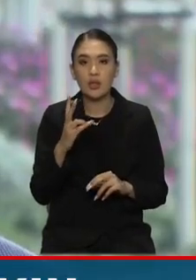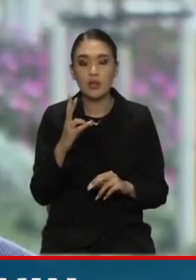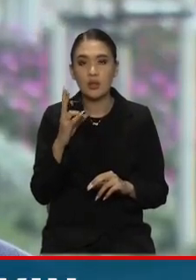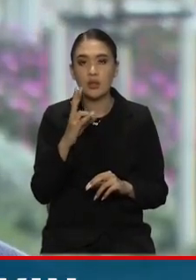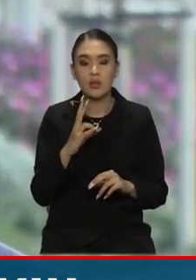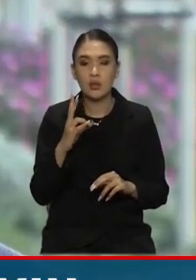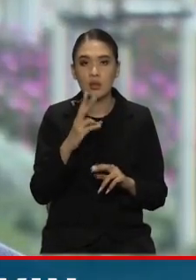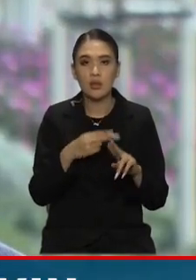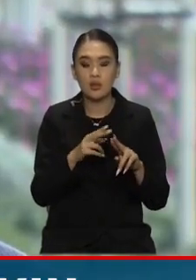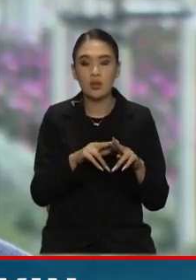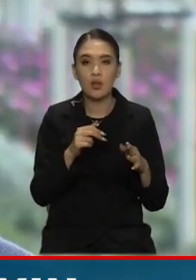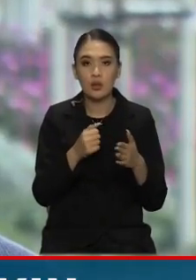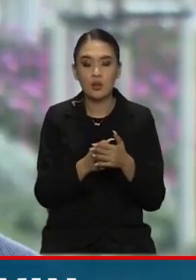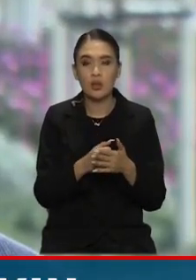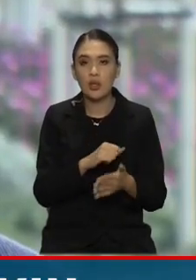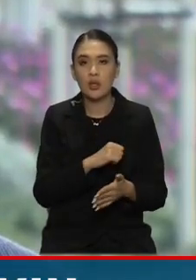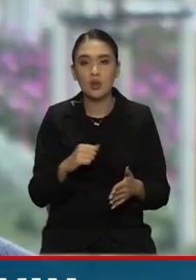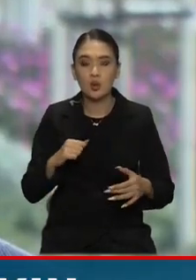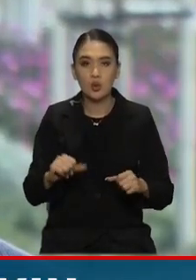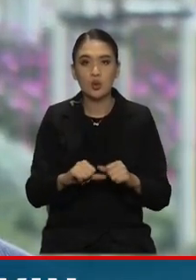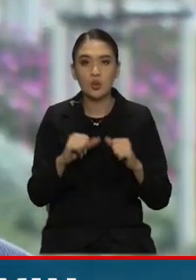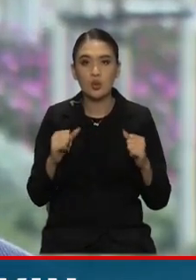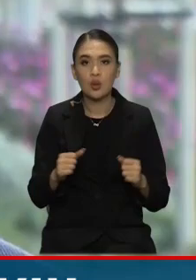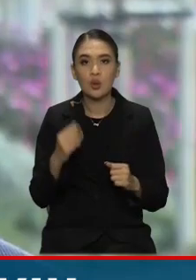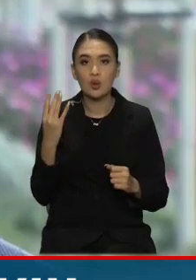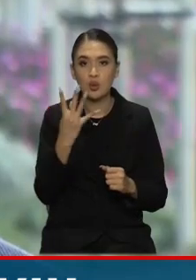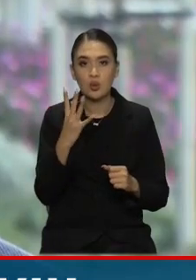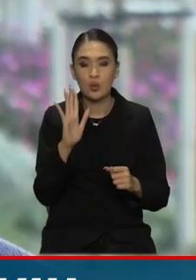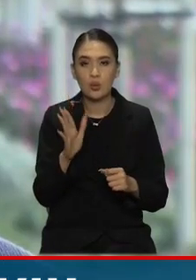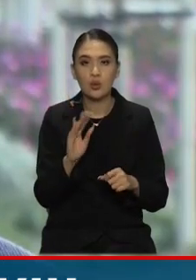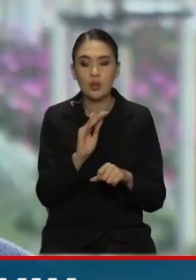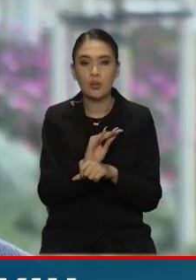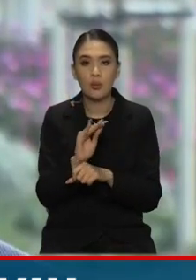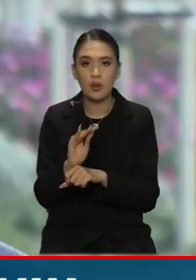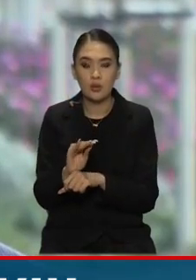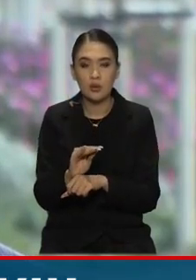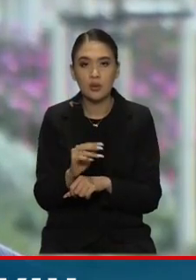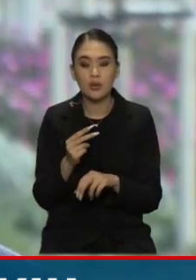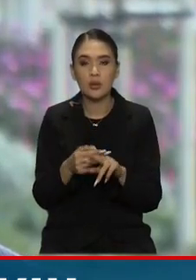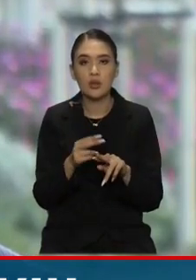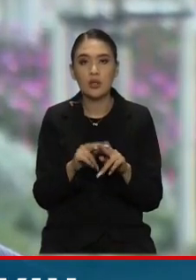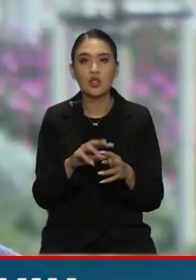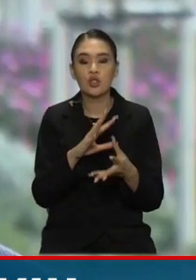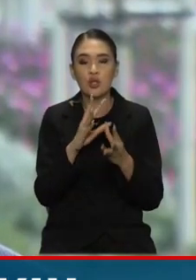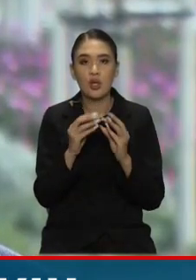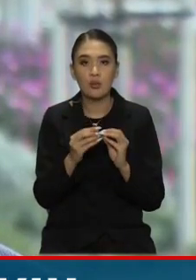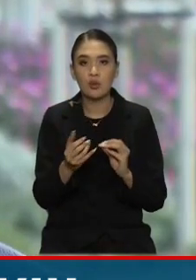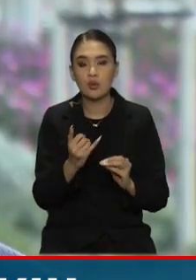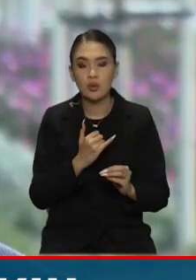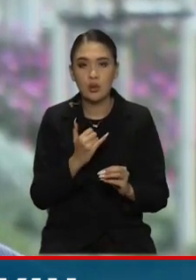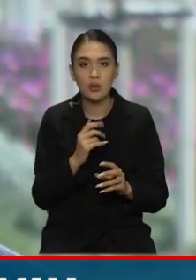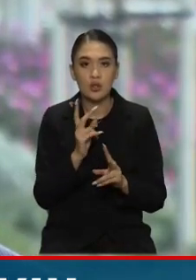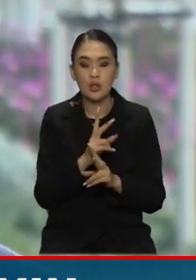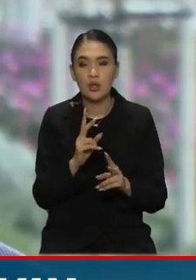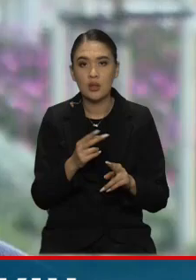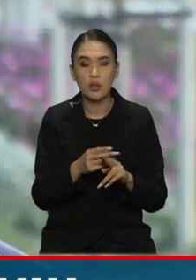жеткілікті, ең суық күндерде 4 қазандық қосамыз. Жалпы ешқандай бізде